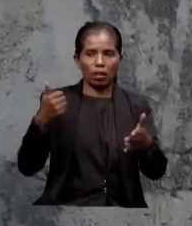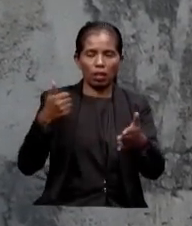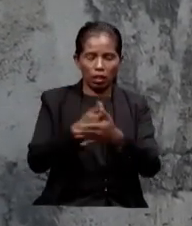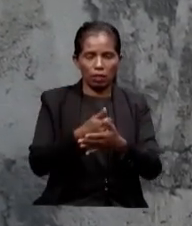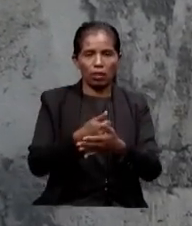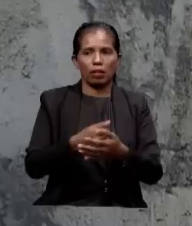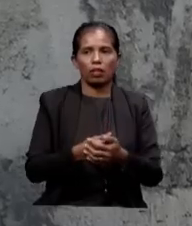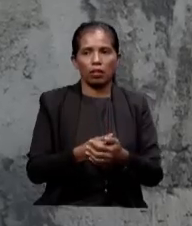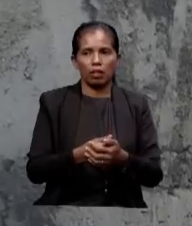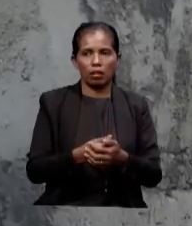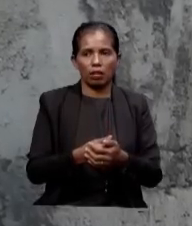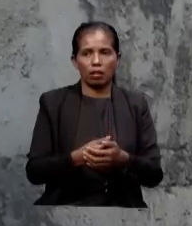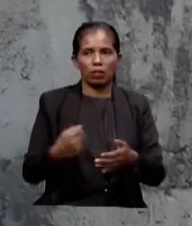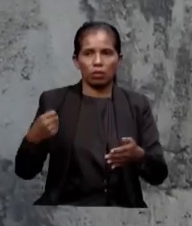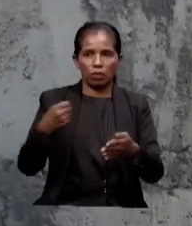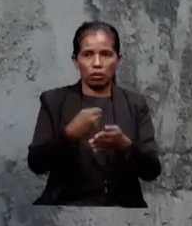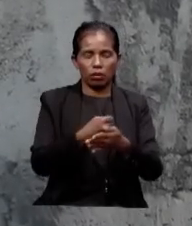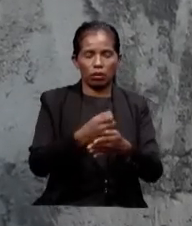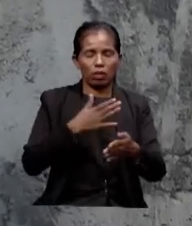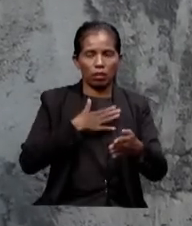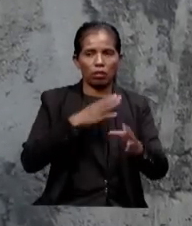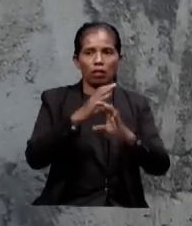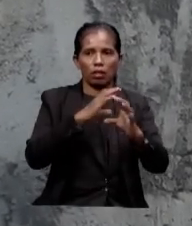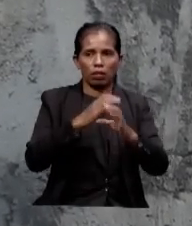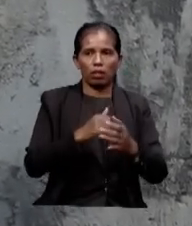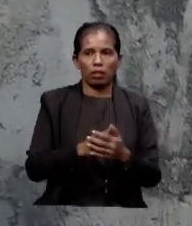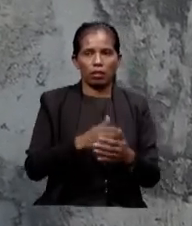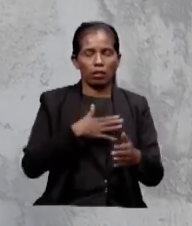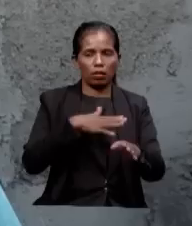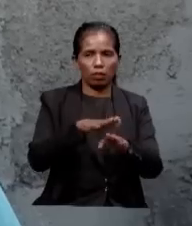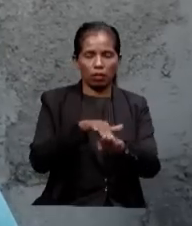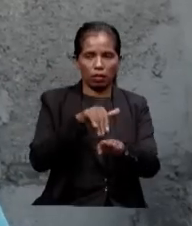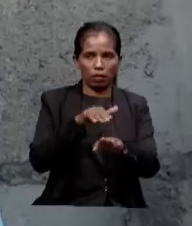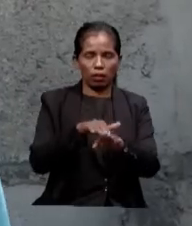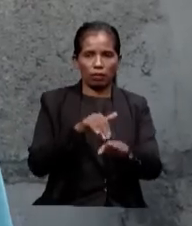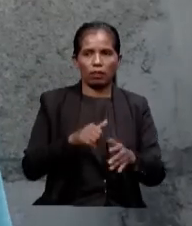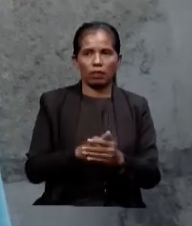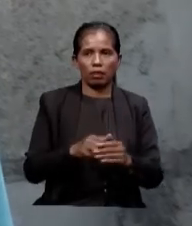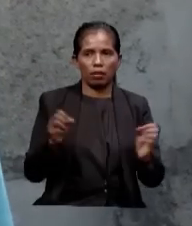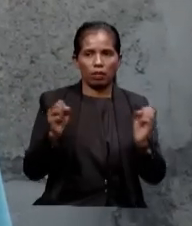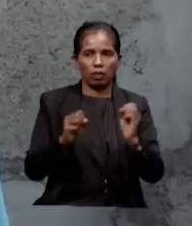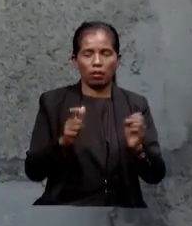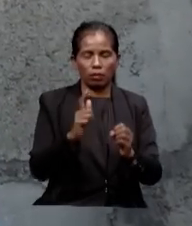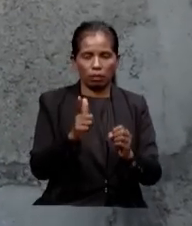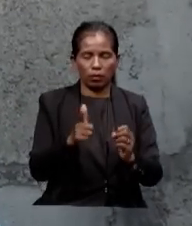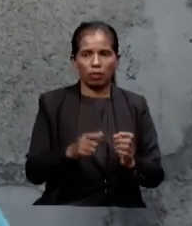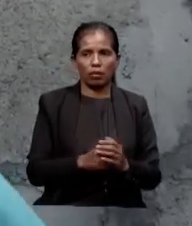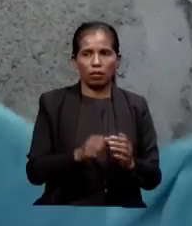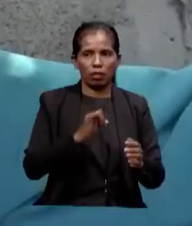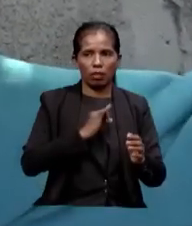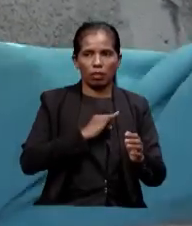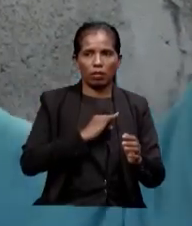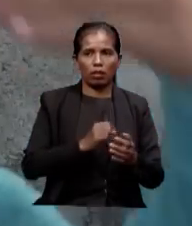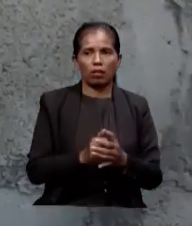be atau slip vali mah kona be aunya kareta ne ini Makassar au nenek de ja aya lato 20 ne mas lato ida au nenek de tau